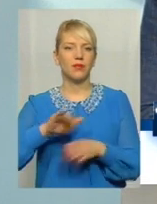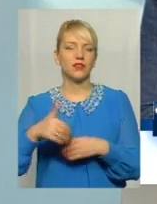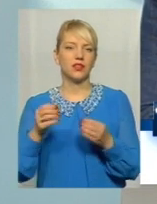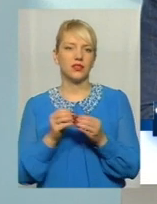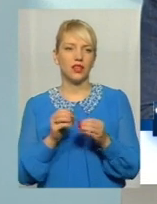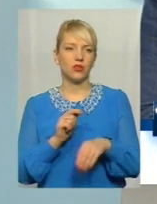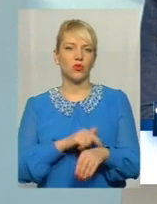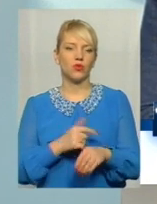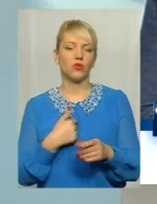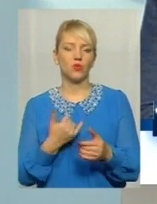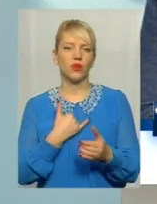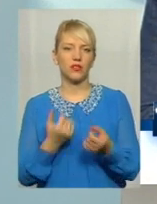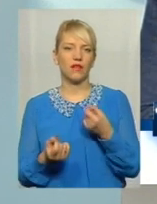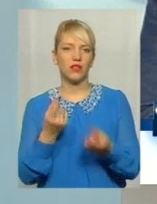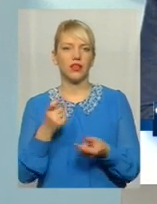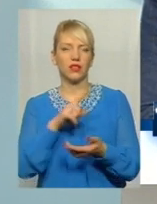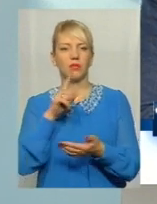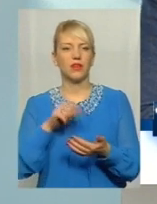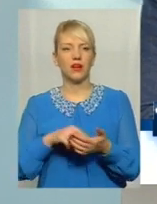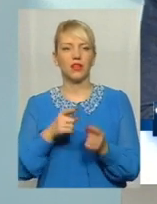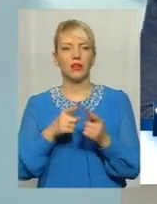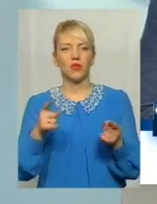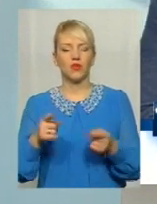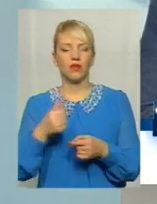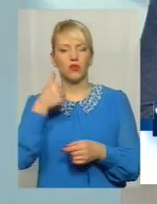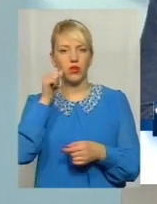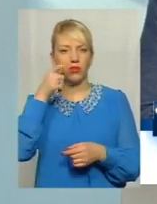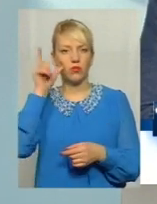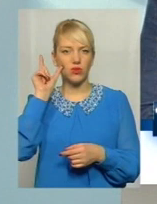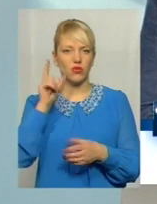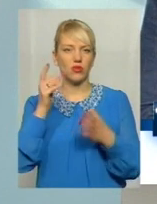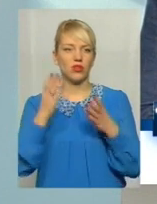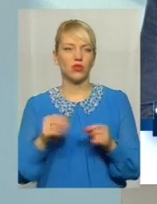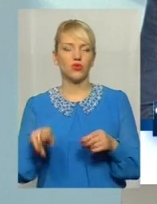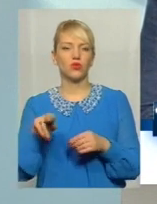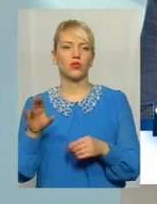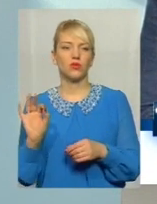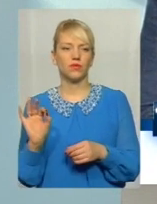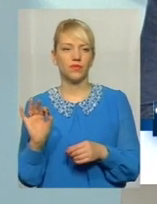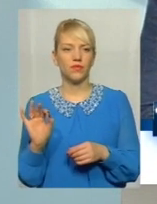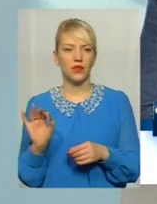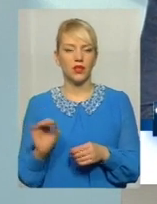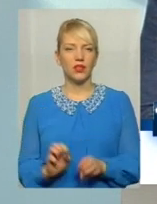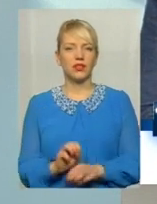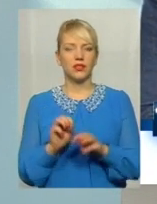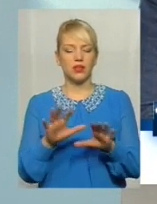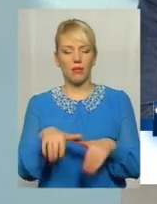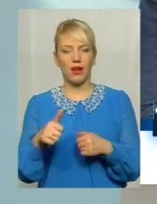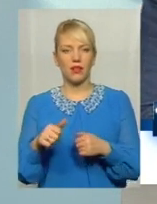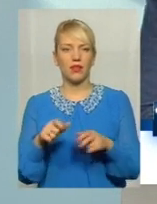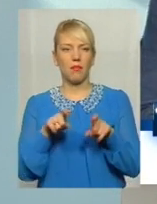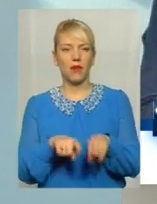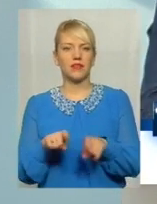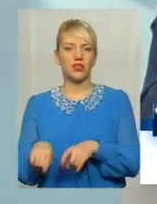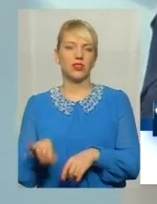дійсно виникли питання протягом вчорашнього, позавчорашнього дня щодо забрати пасажира і